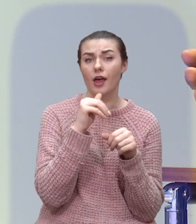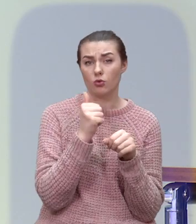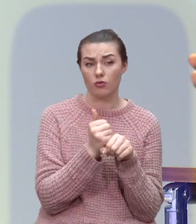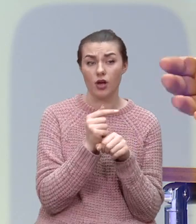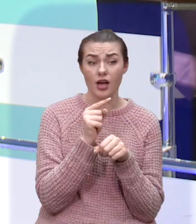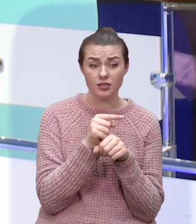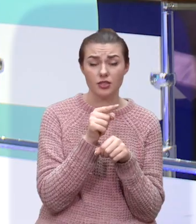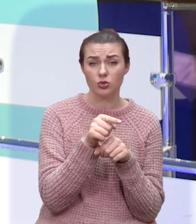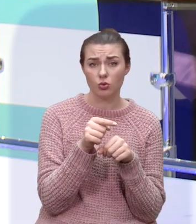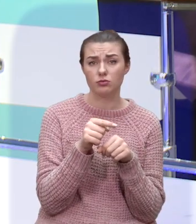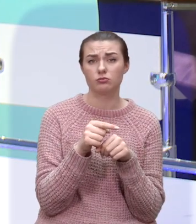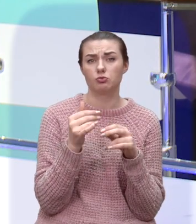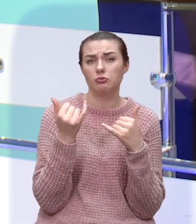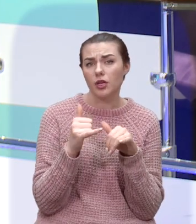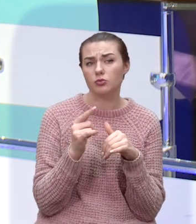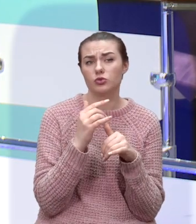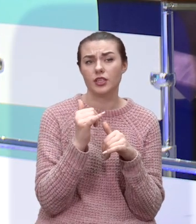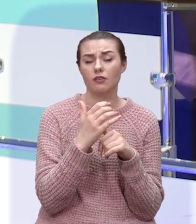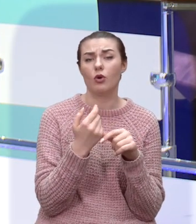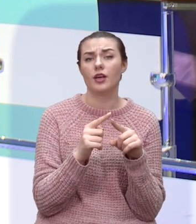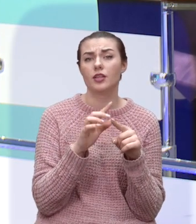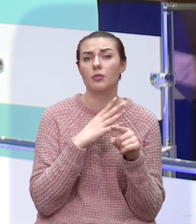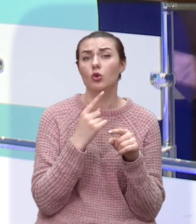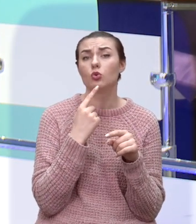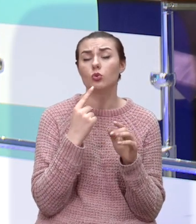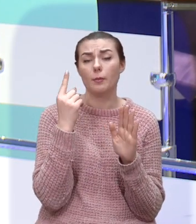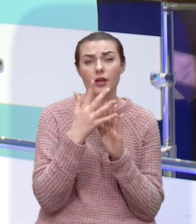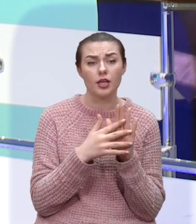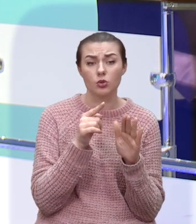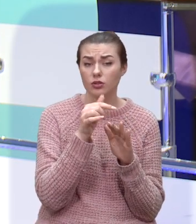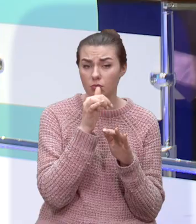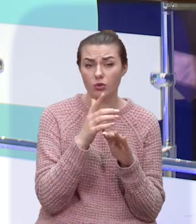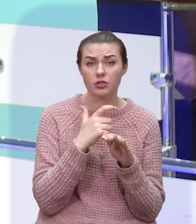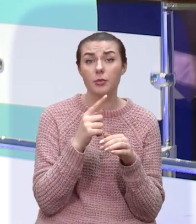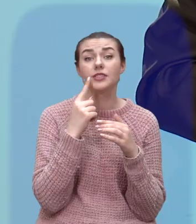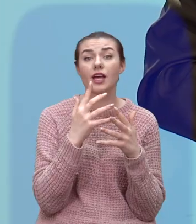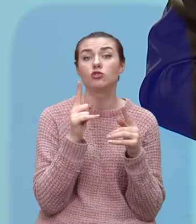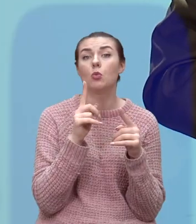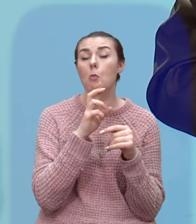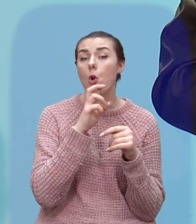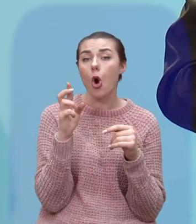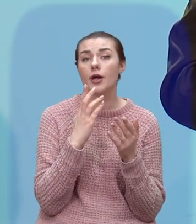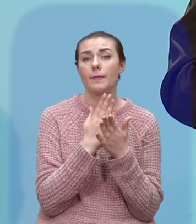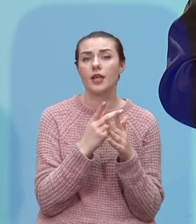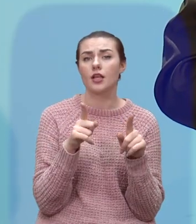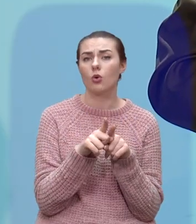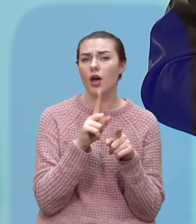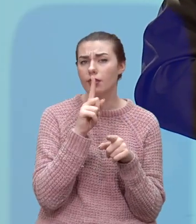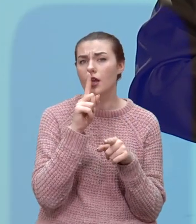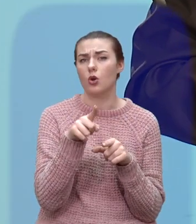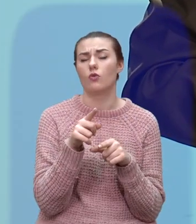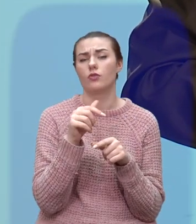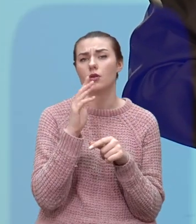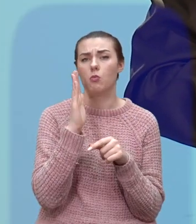здесь он просто в недоумении действительно для него это было трудно понять он не мог даже наверно себе представить что бог имеет такое